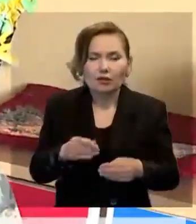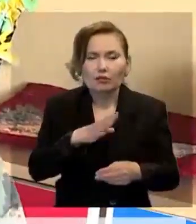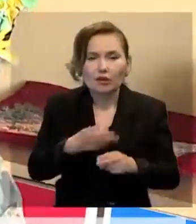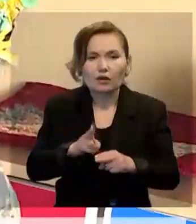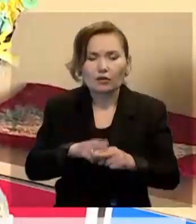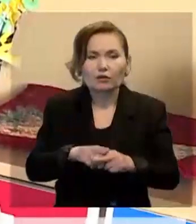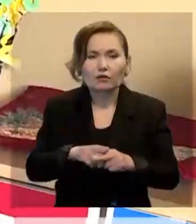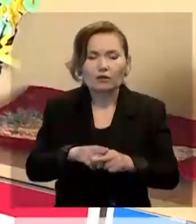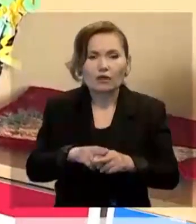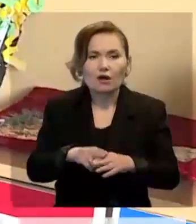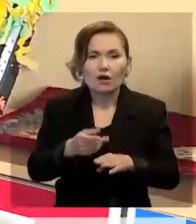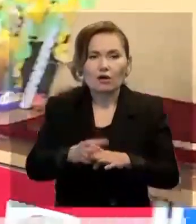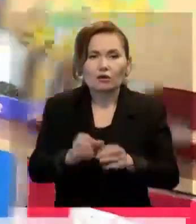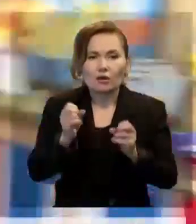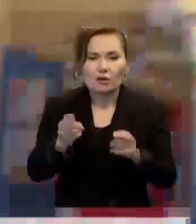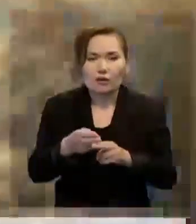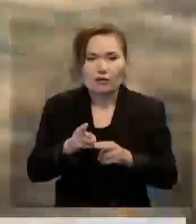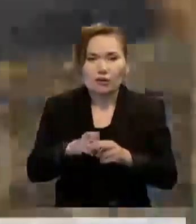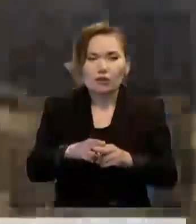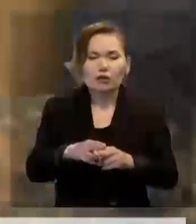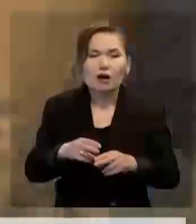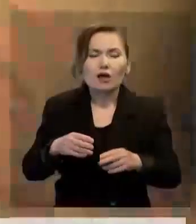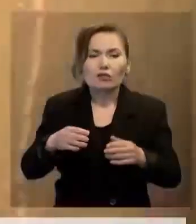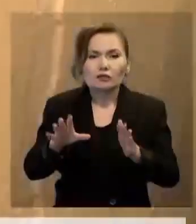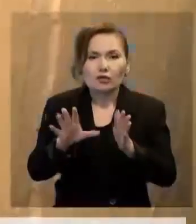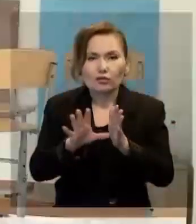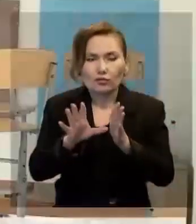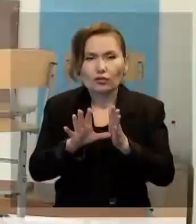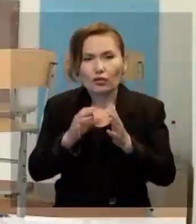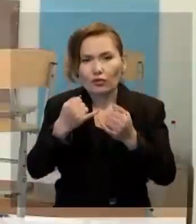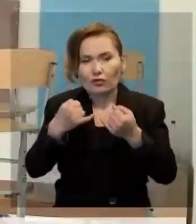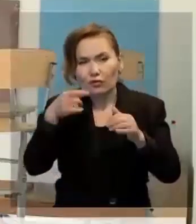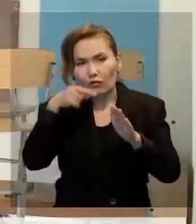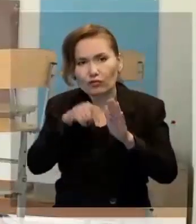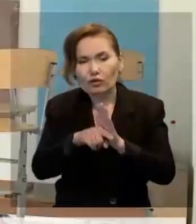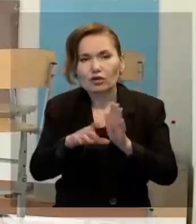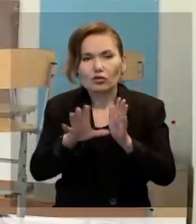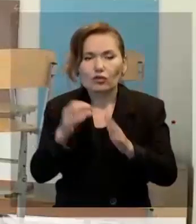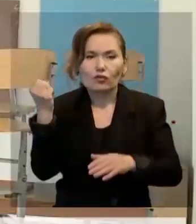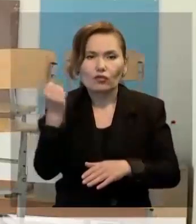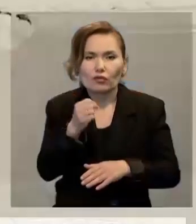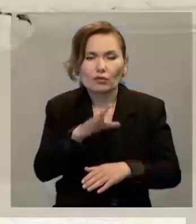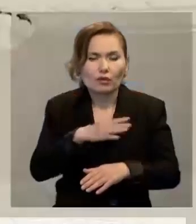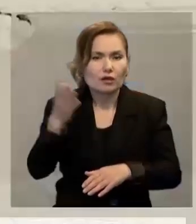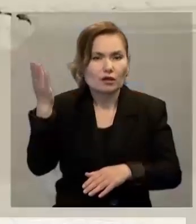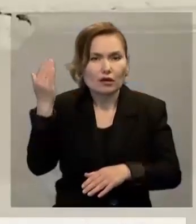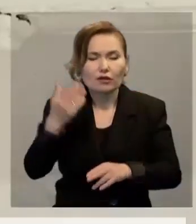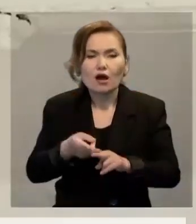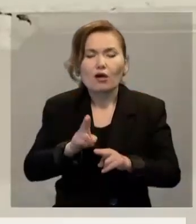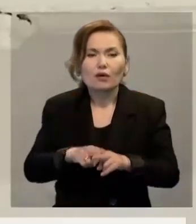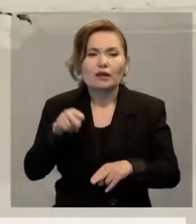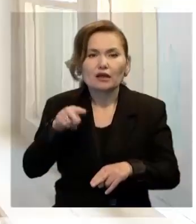еден жуушылар қолдарымен мына қабырғаны саса тоқ соғады. Билік басындағылар бұл жағдайдан хабардар. Мұнда жаңа мектеп